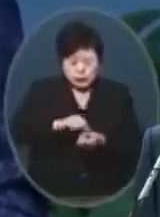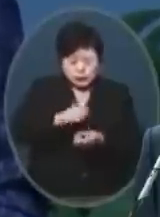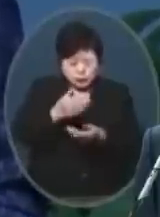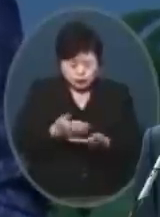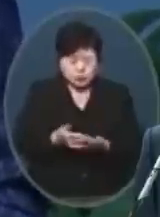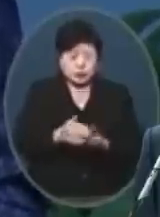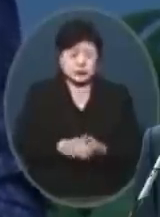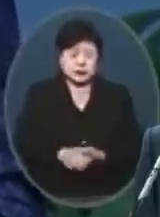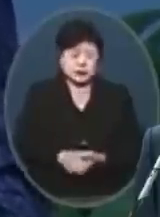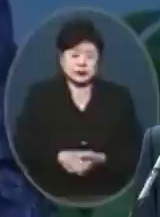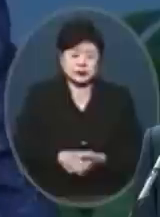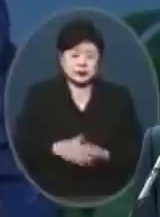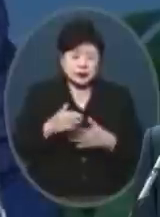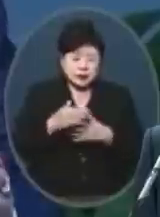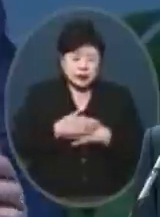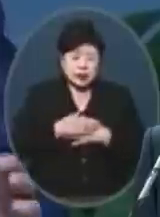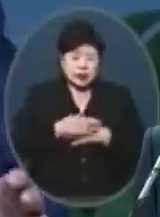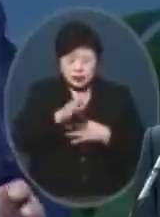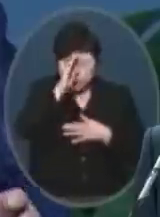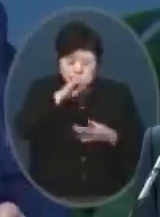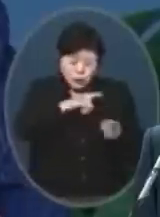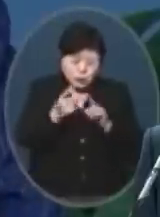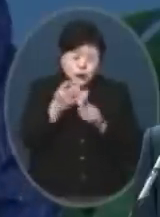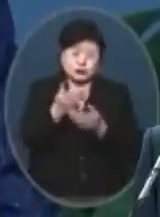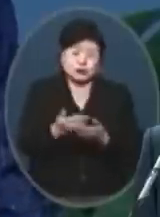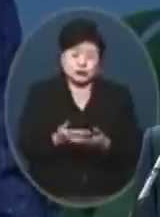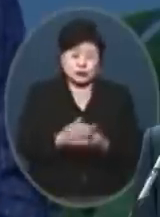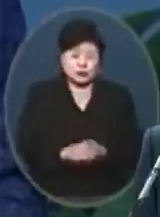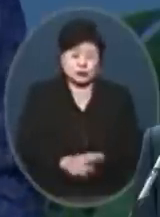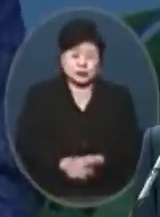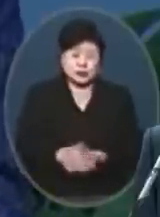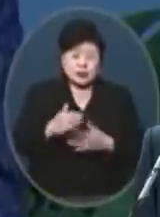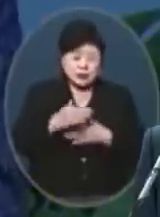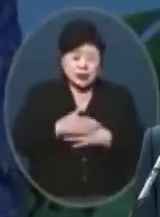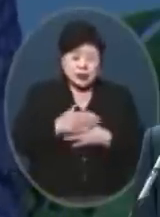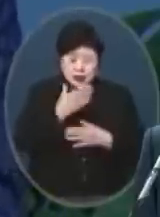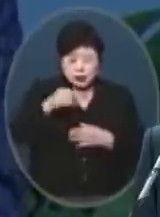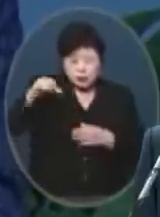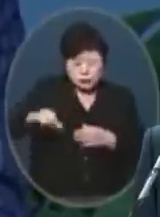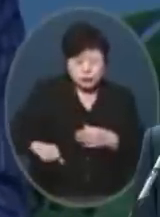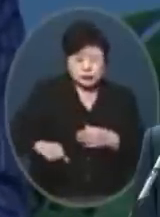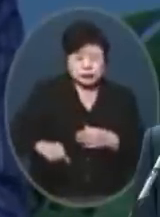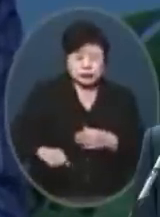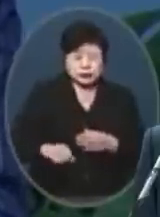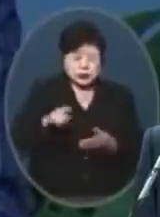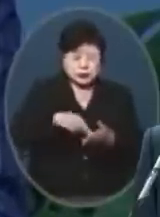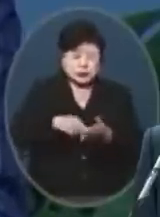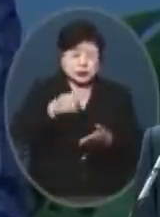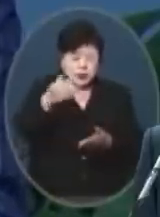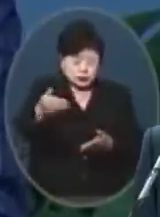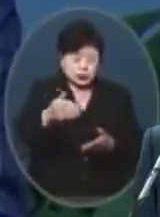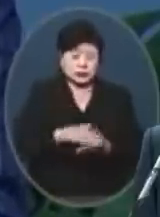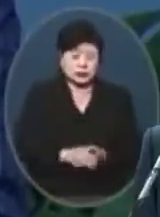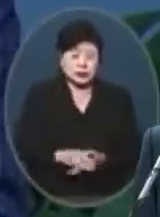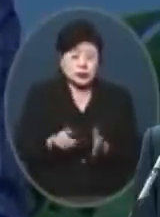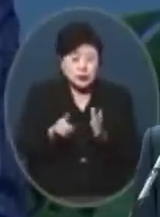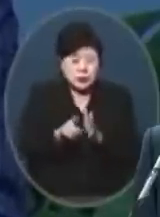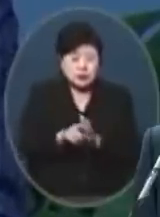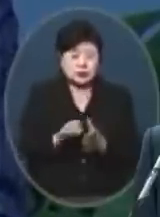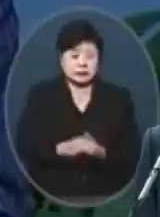위해서, 나의 병을 고쳐주기 위해서, 나의 재주를 제하기 위해서,